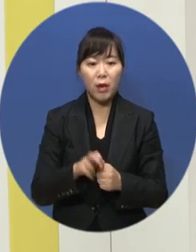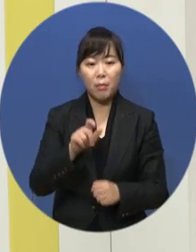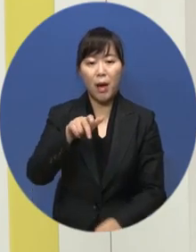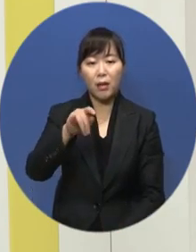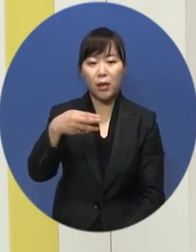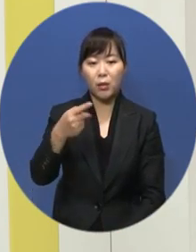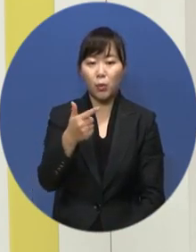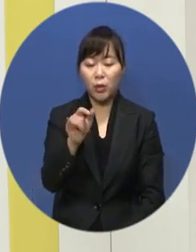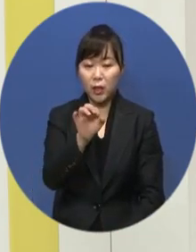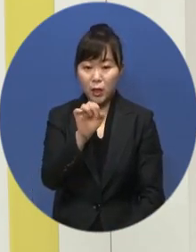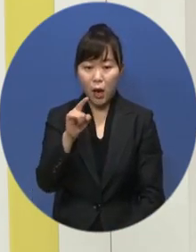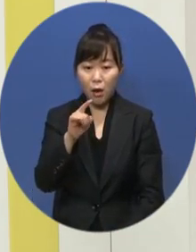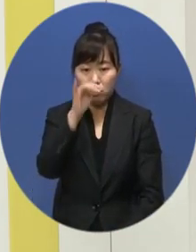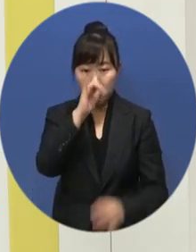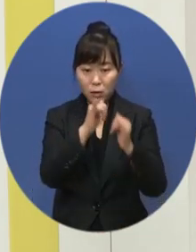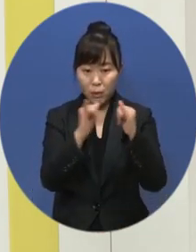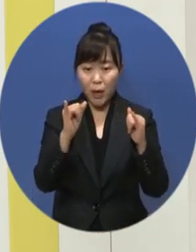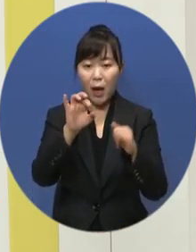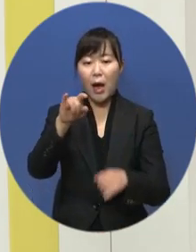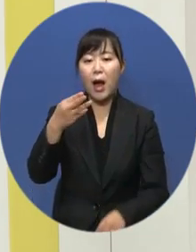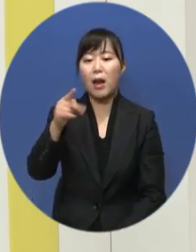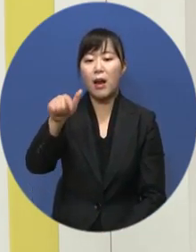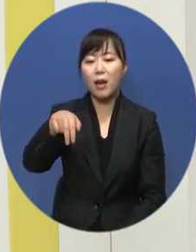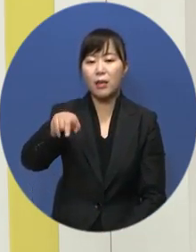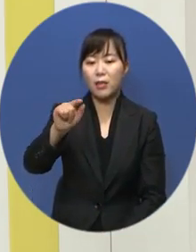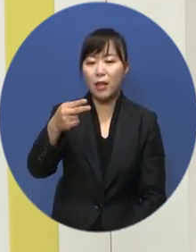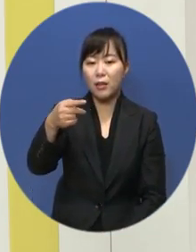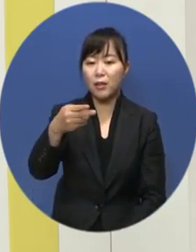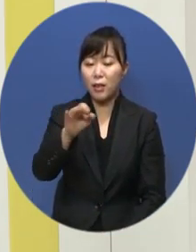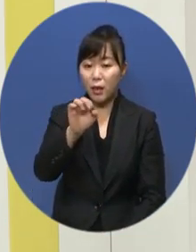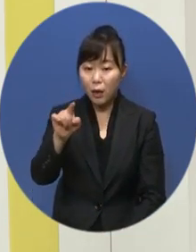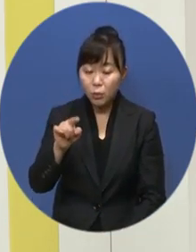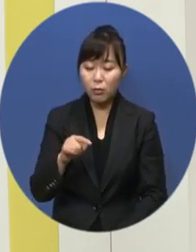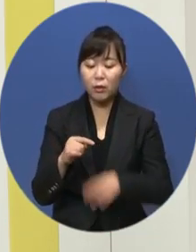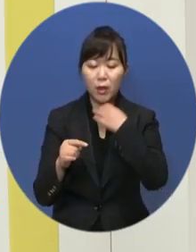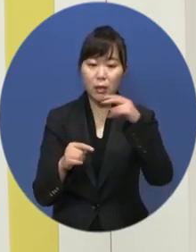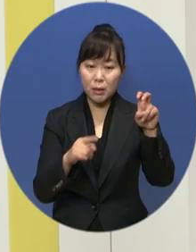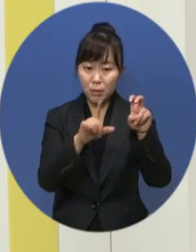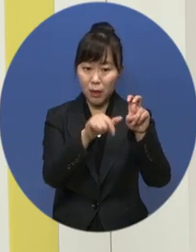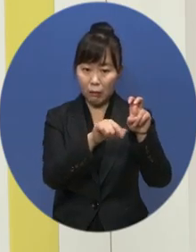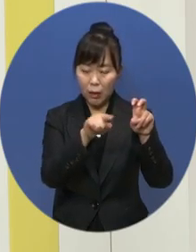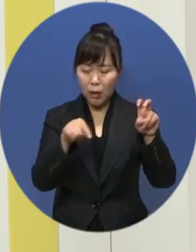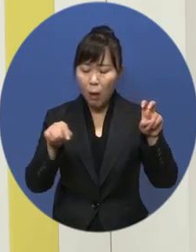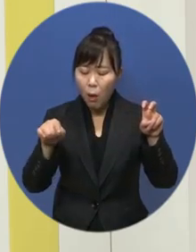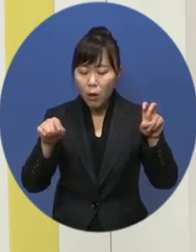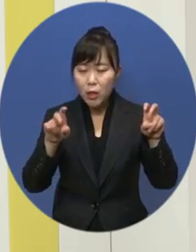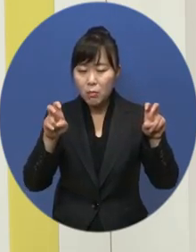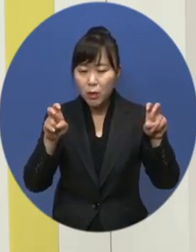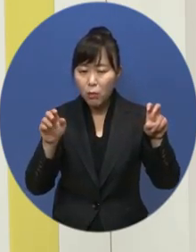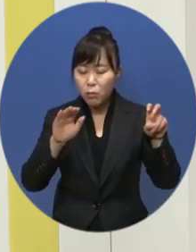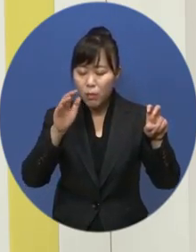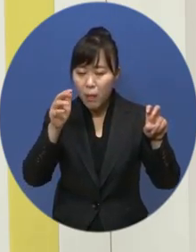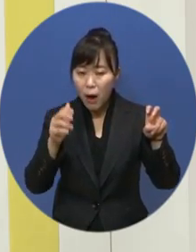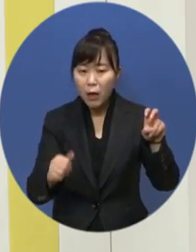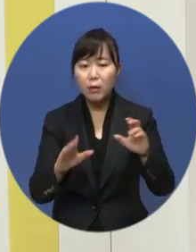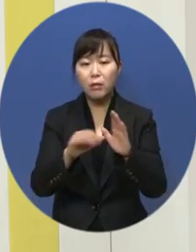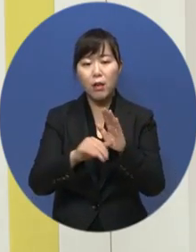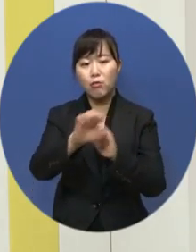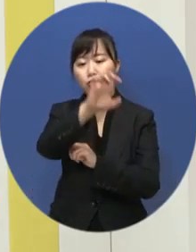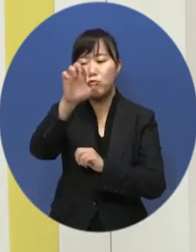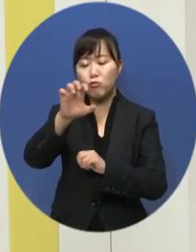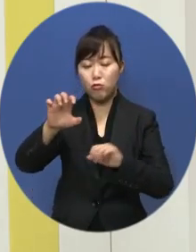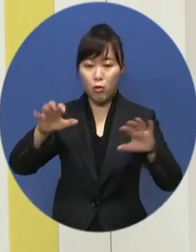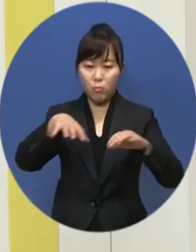마케도니아의 영웅 알렉산드리아도 20대의 정권을 잡아서 20대 후반에 유럽을